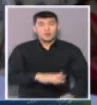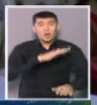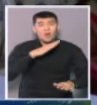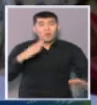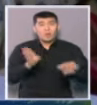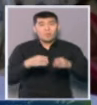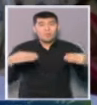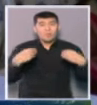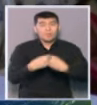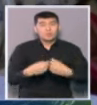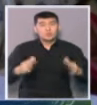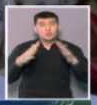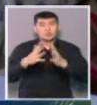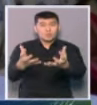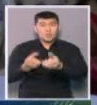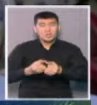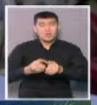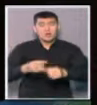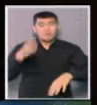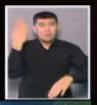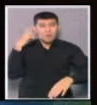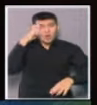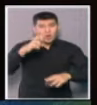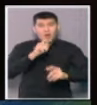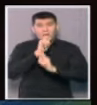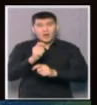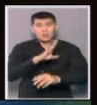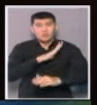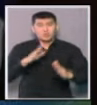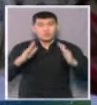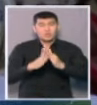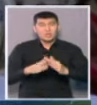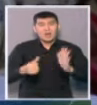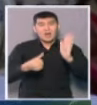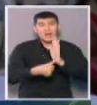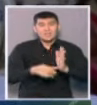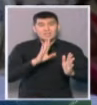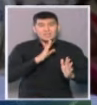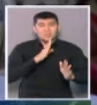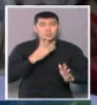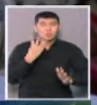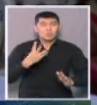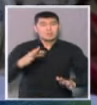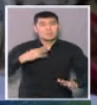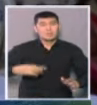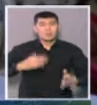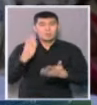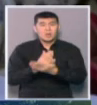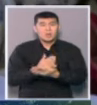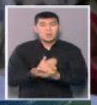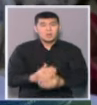Көпбалалы анадан берген үй, үкімет берген үй кезінде дедім. 6 қыз, 4 бала сол. Содан